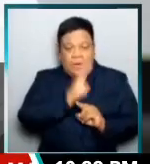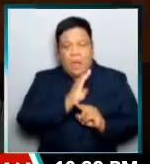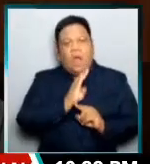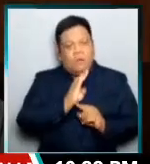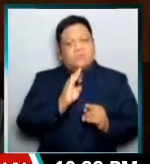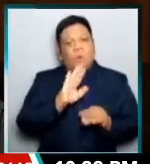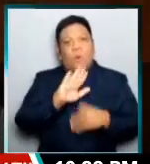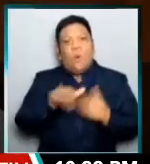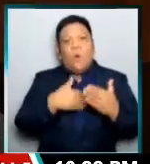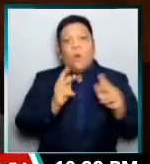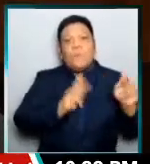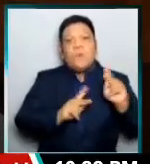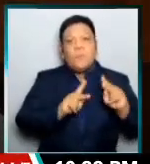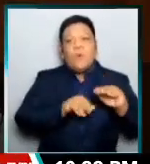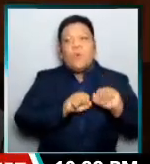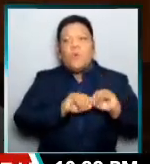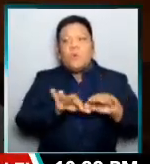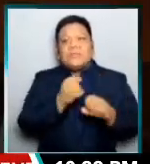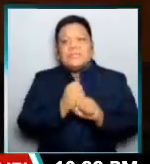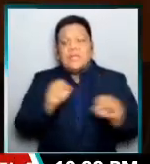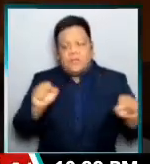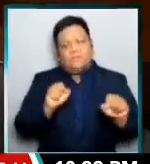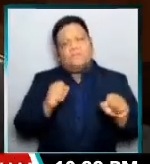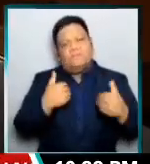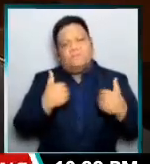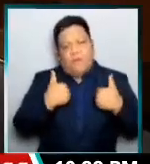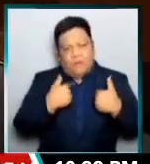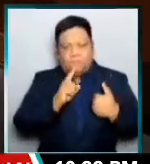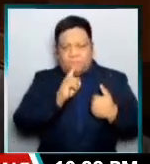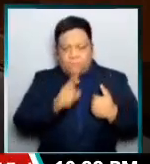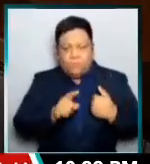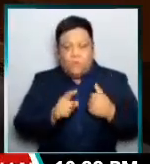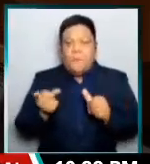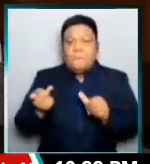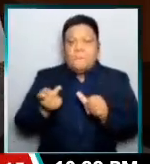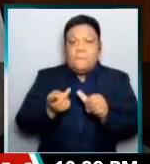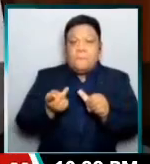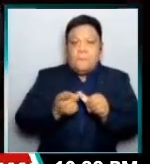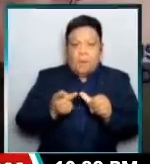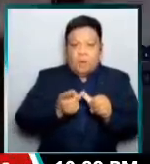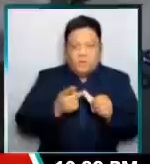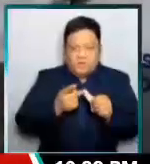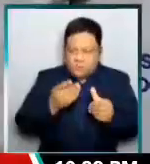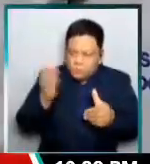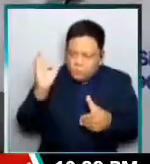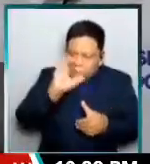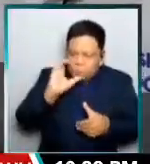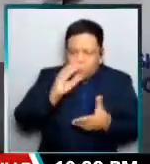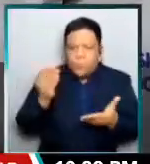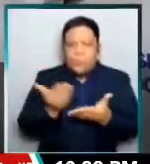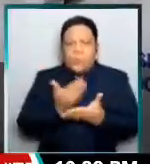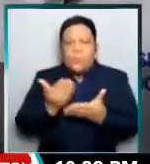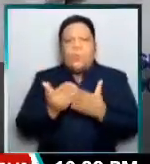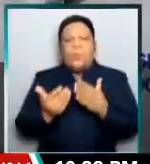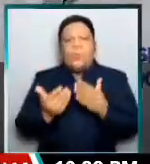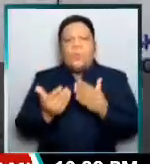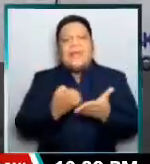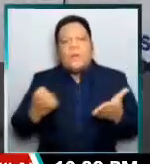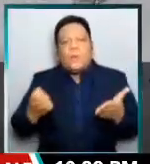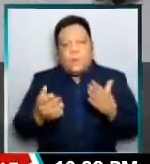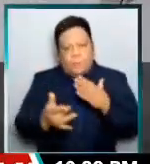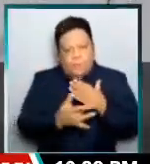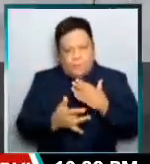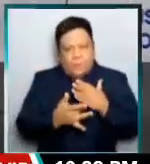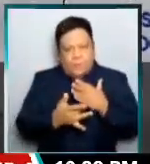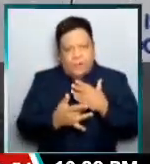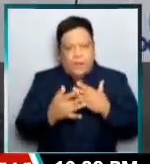nagsilikas. Gagawin daw niyang prioridad ang pagbili ng makabagong kagamitan para sa kalamidad. Si Dr. Willie Ong naman nagpaalala